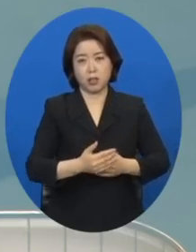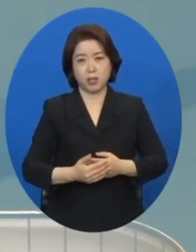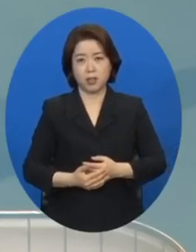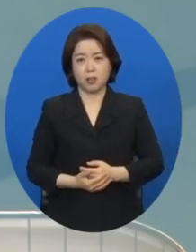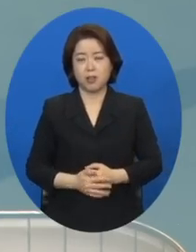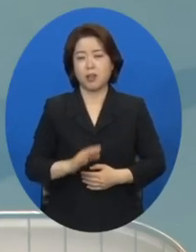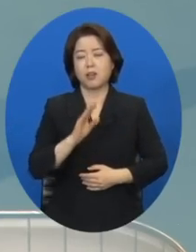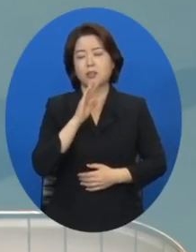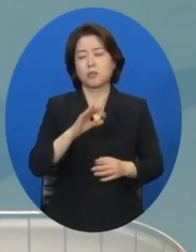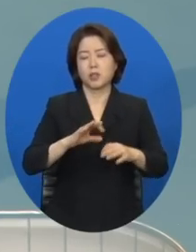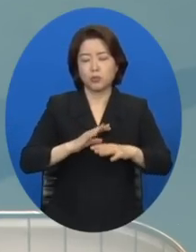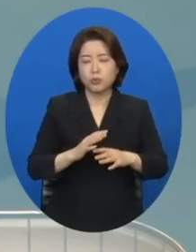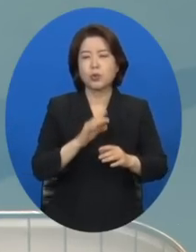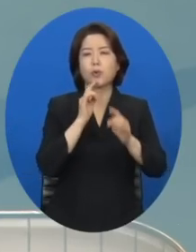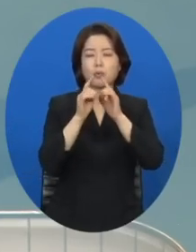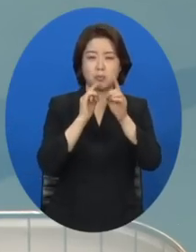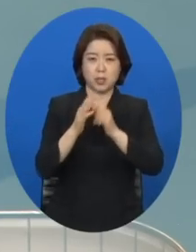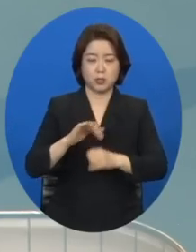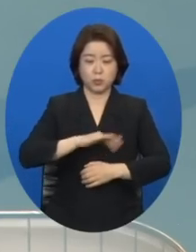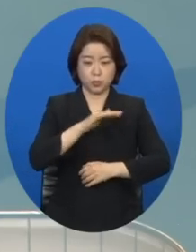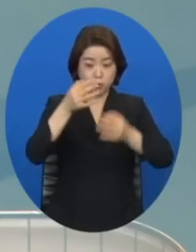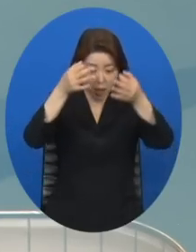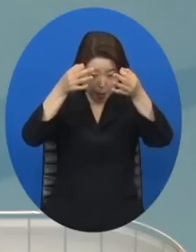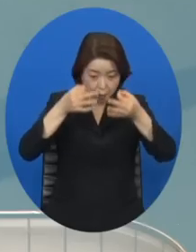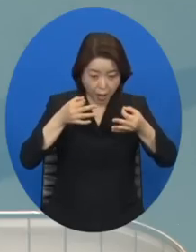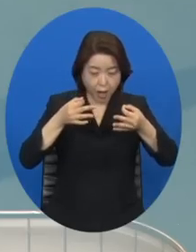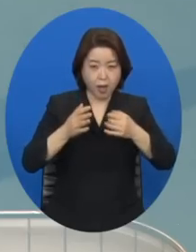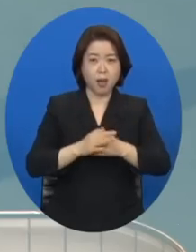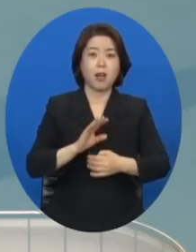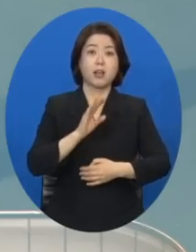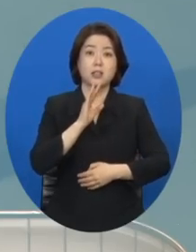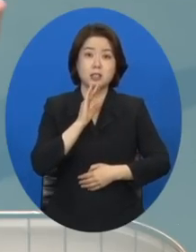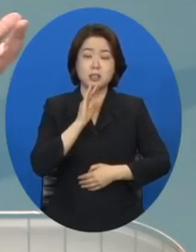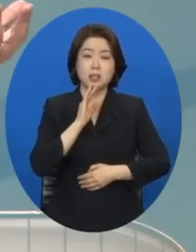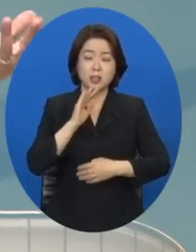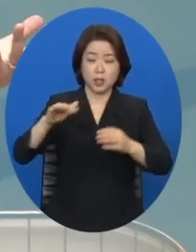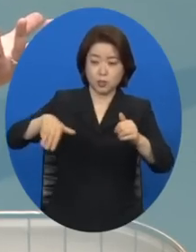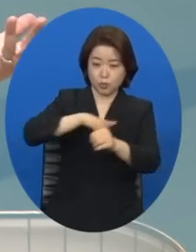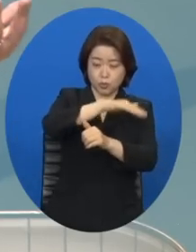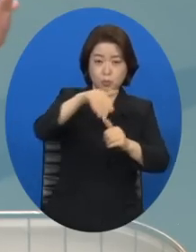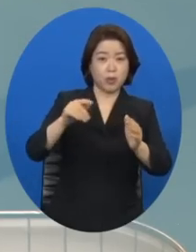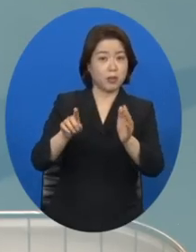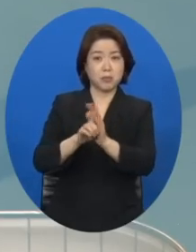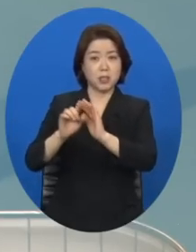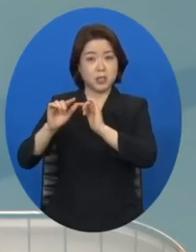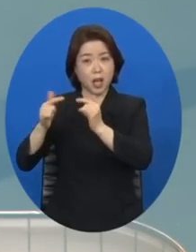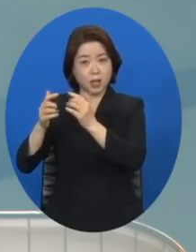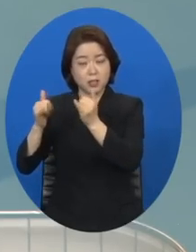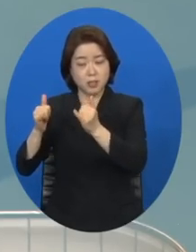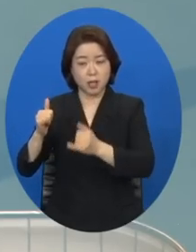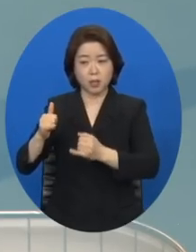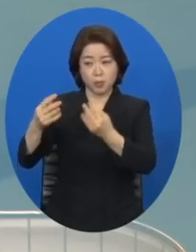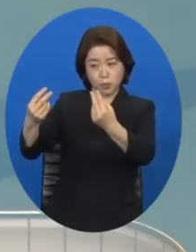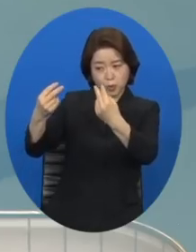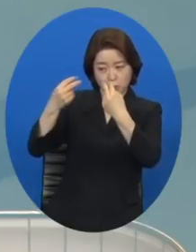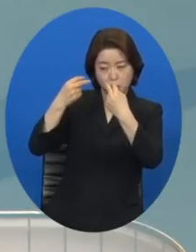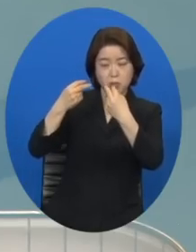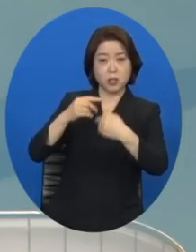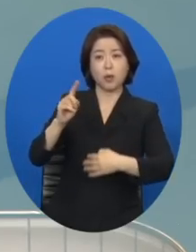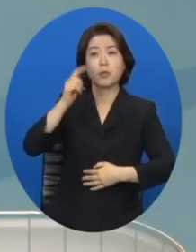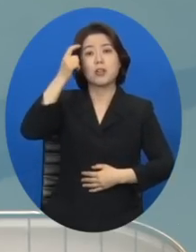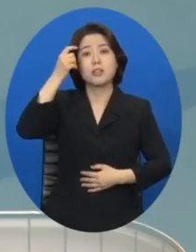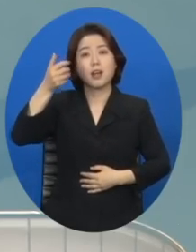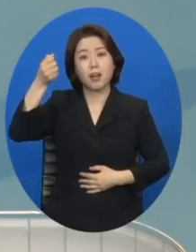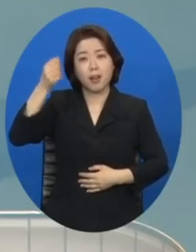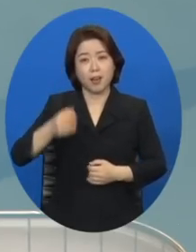참 두려운 말씀이에요 우리의 삶을 돌아봤을 때 과연 우리 주변에 믿지 않는 사람들은 우리를 볼 때 어떻게 할까 물론 이제